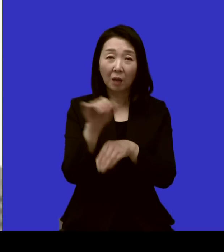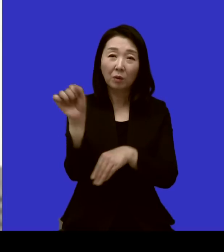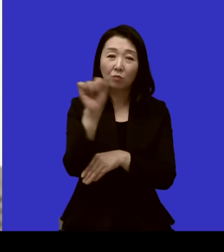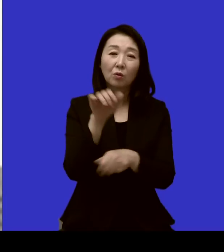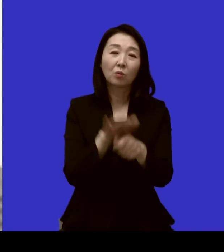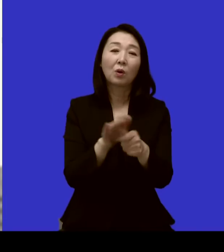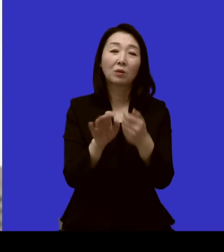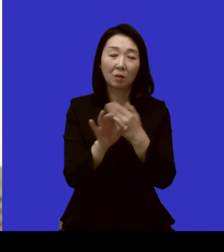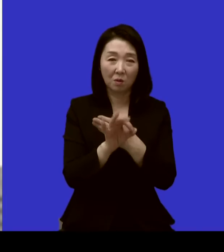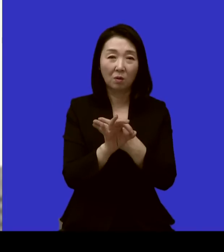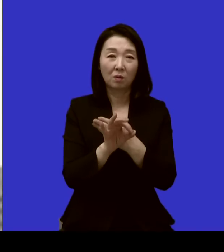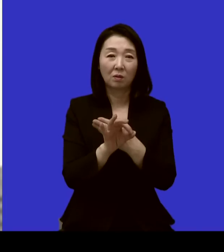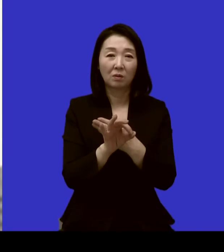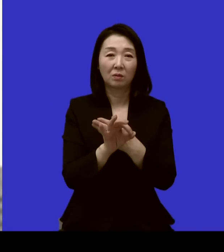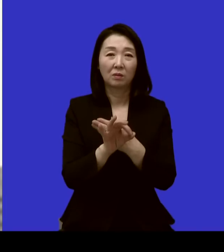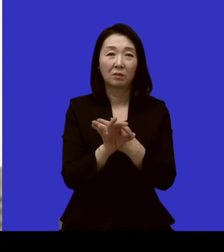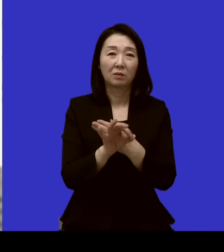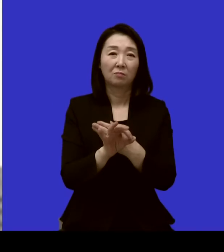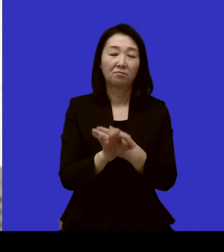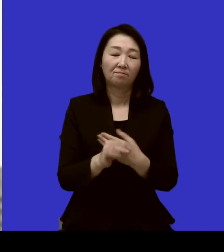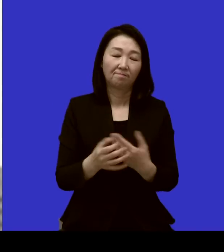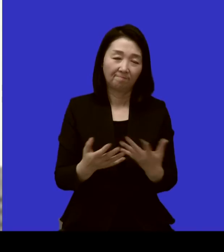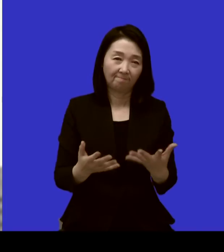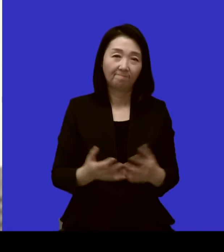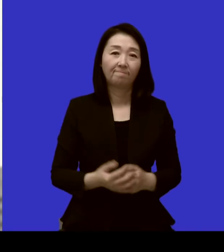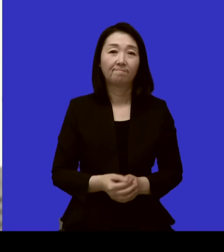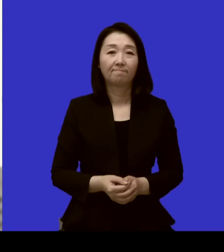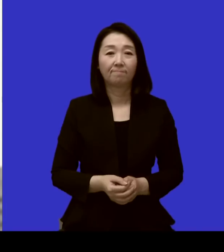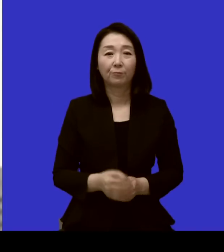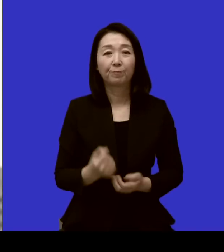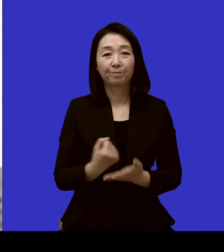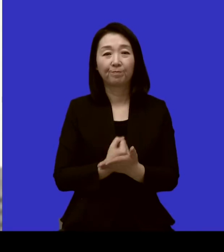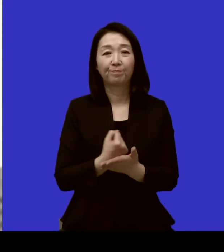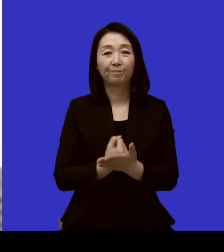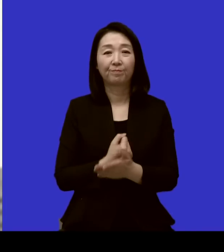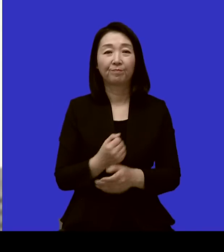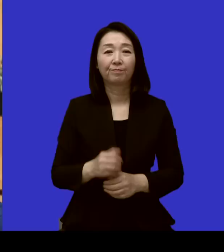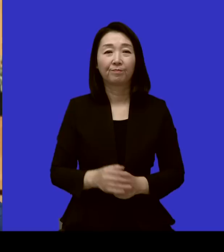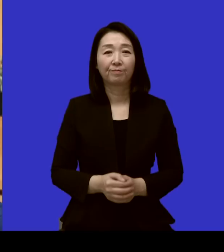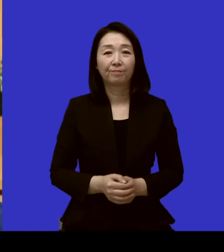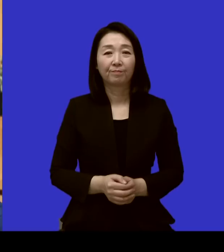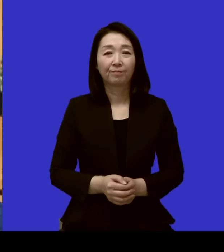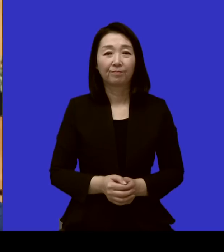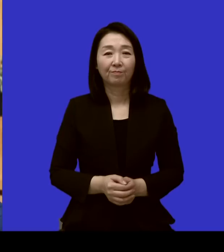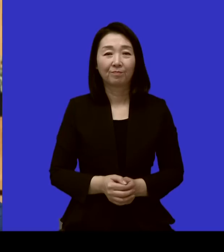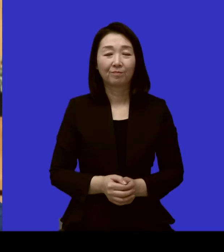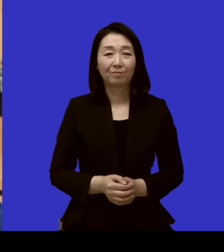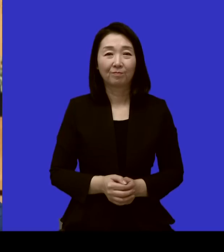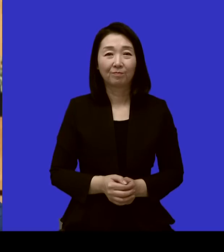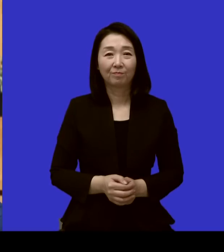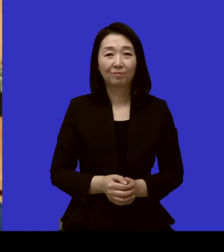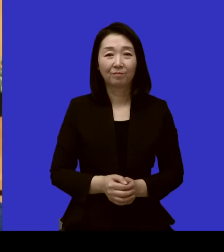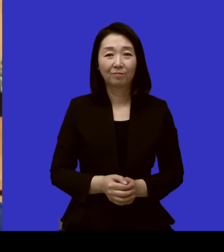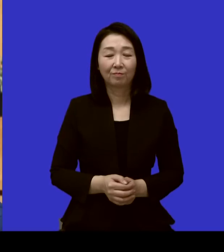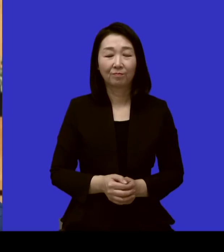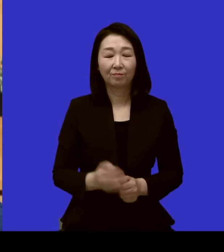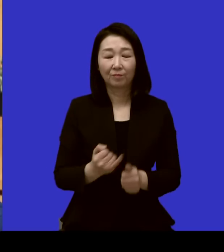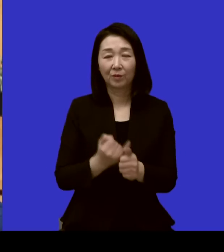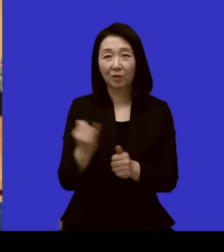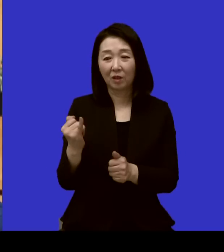그게 내가 운전했더라면. 많은 그게 너무 안타깝더라고요. 아유, 그 아픔을 어떻게